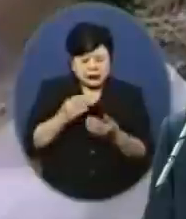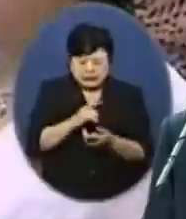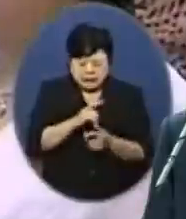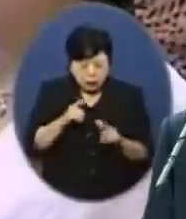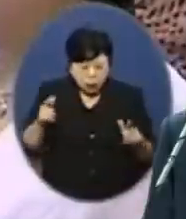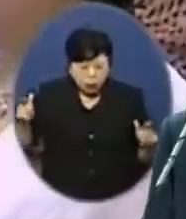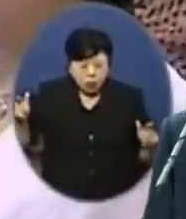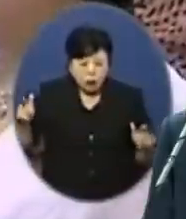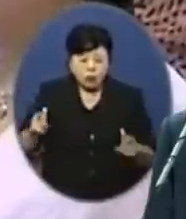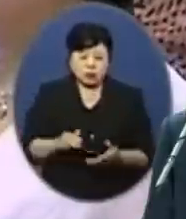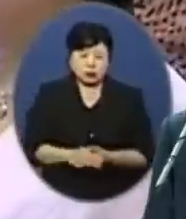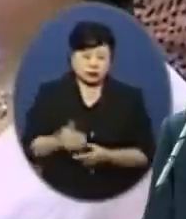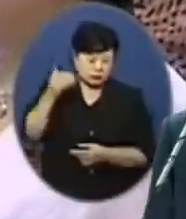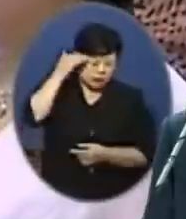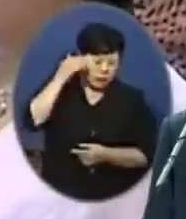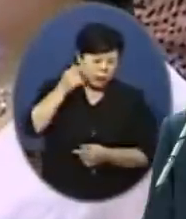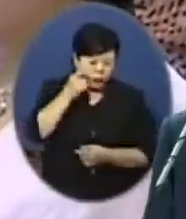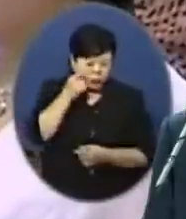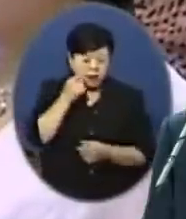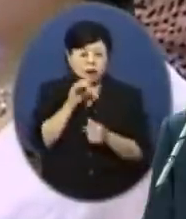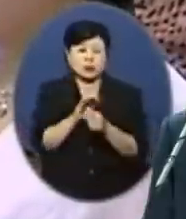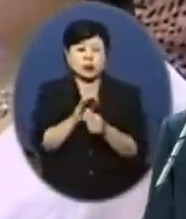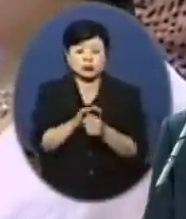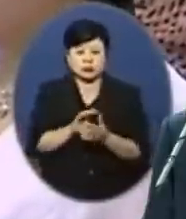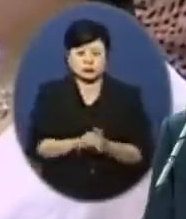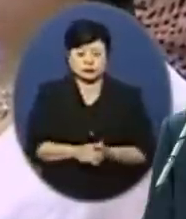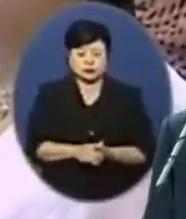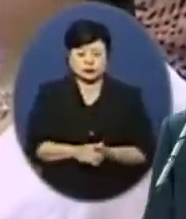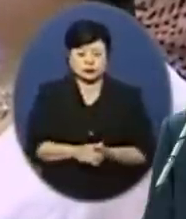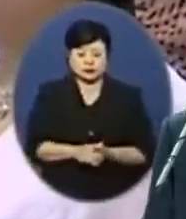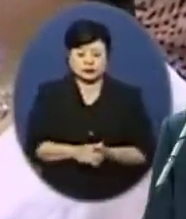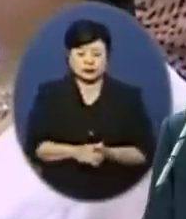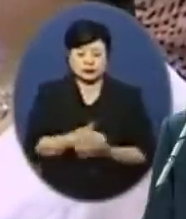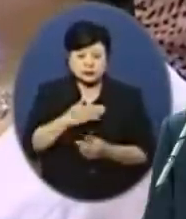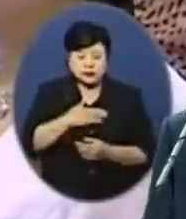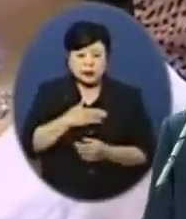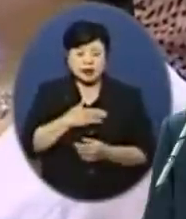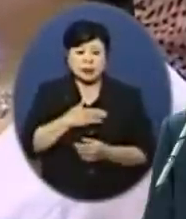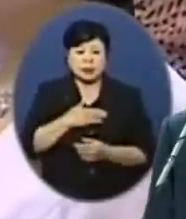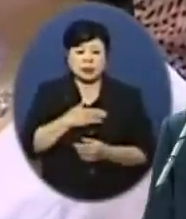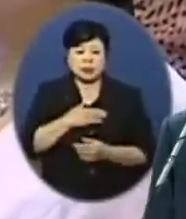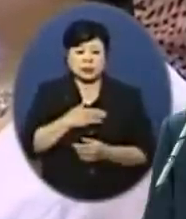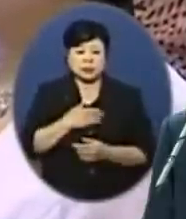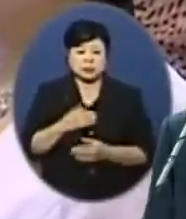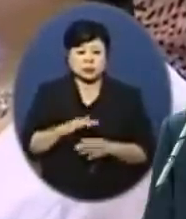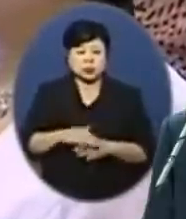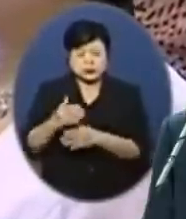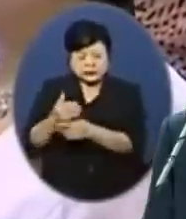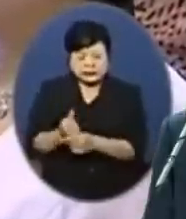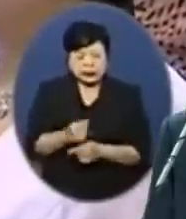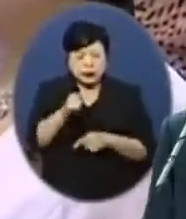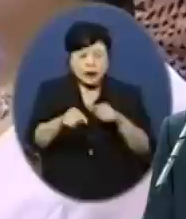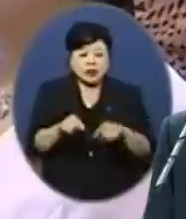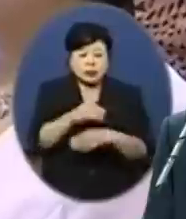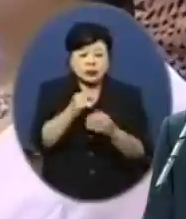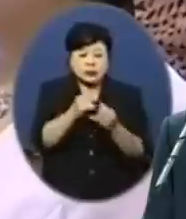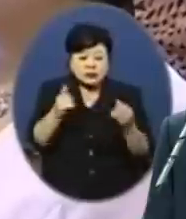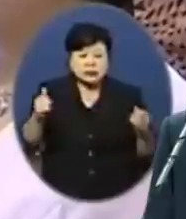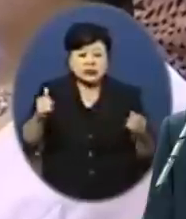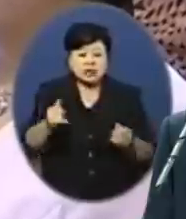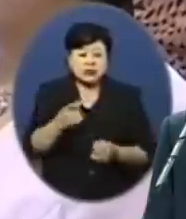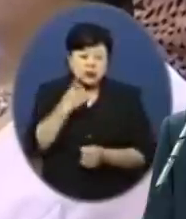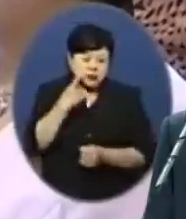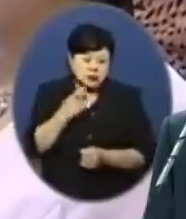하고 불꽃이 너를 거슬리지도 못하게 할 것이다. 그러면 나 손 꼭 잡고 나가면 너는 모든 사람이